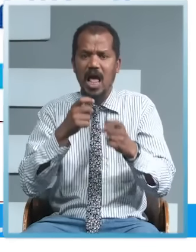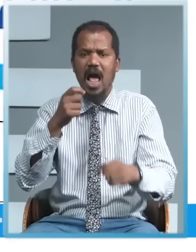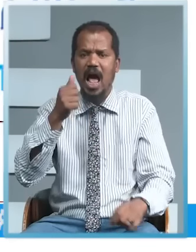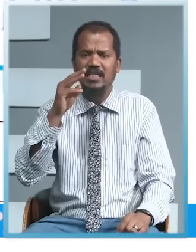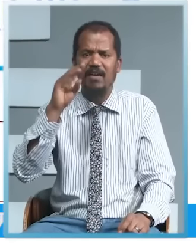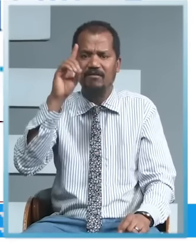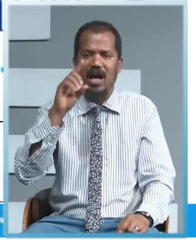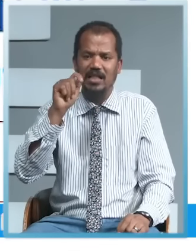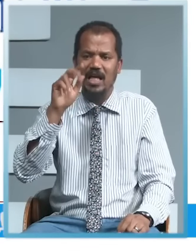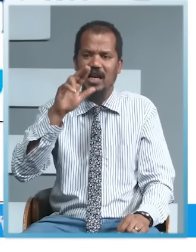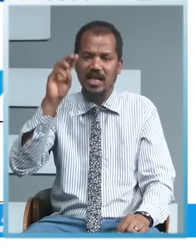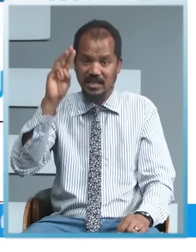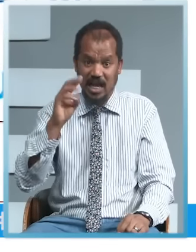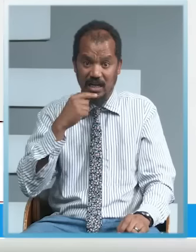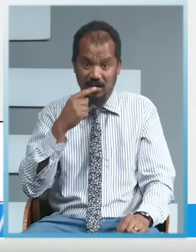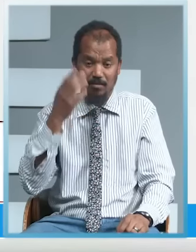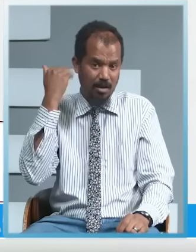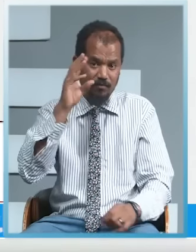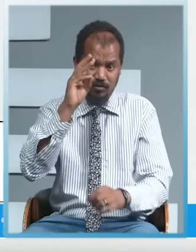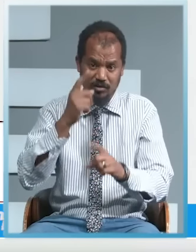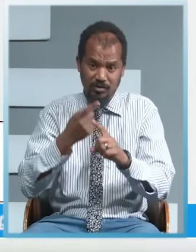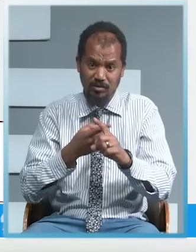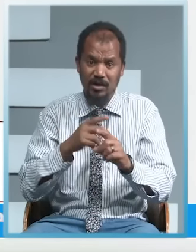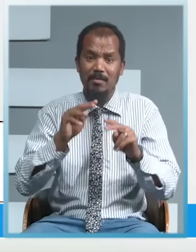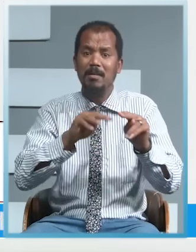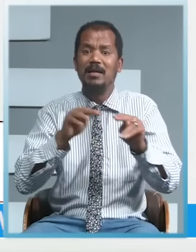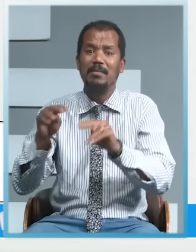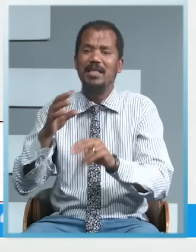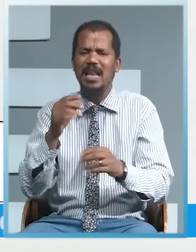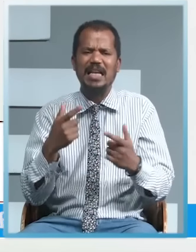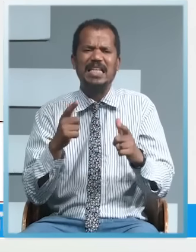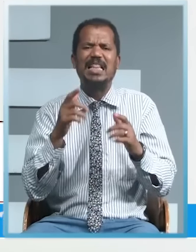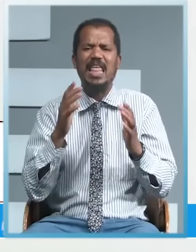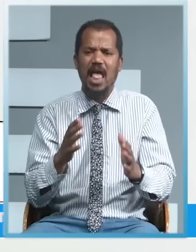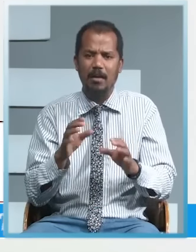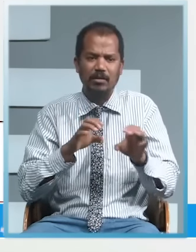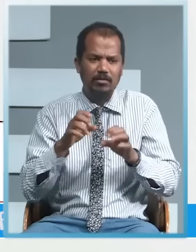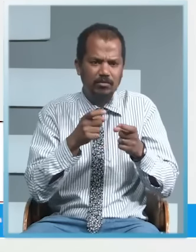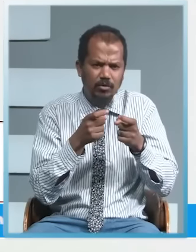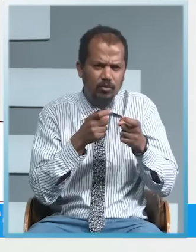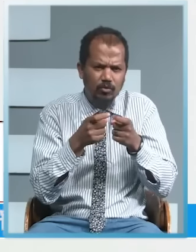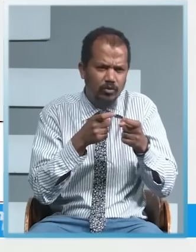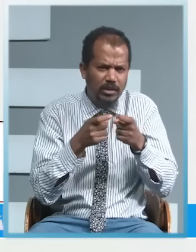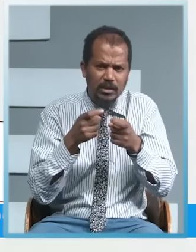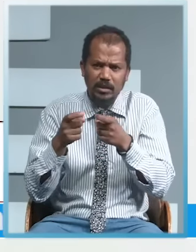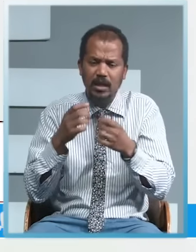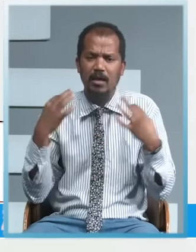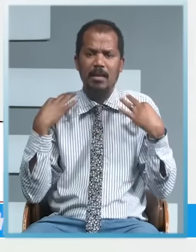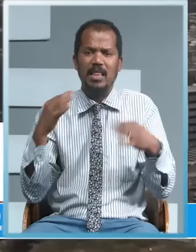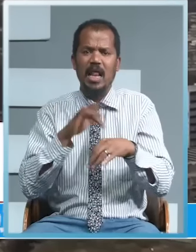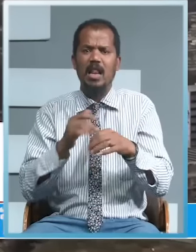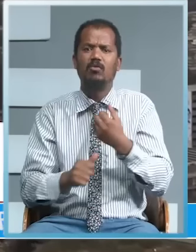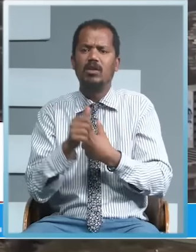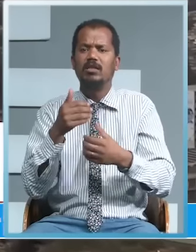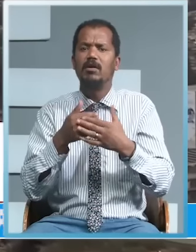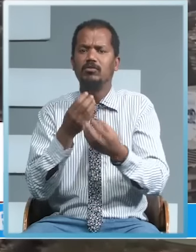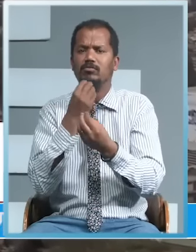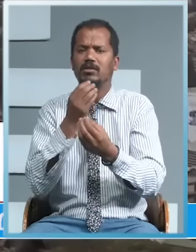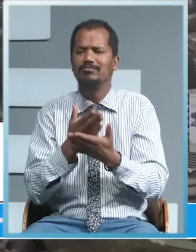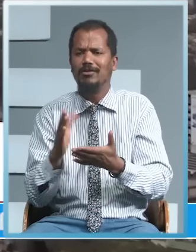አሰፋ ተሬሳ እንደገለጹት ባለፉት 6 ወራት በመደበኛና በድንገተኛ በተካሄዱ የቁጥጥር ስራዎች በጤና ላይ ጉዳት የሚያደርሱ